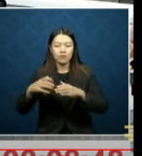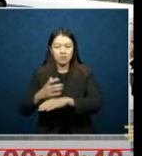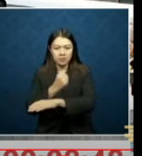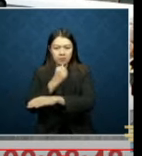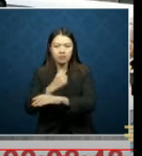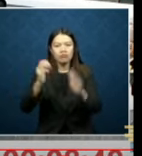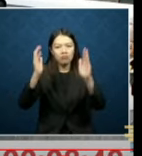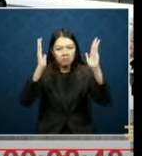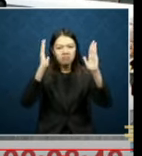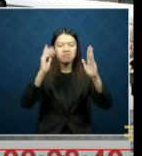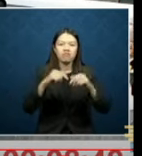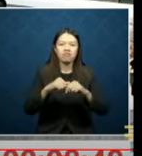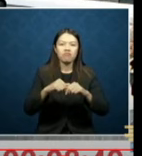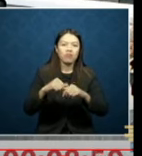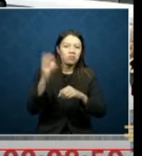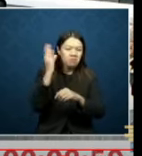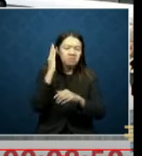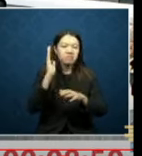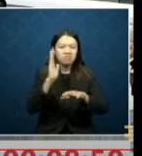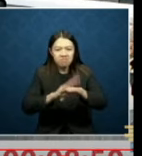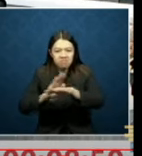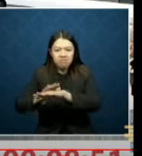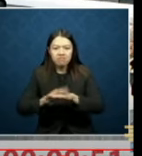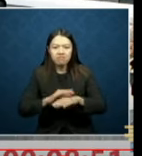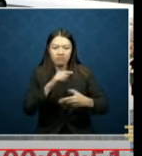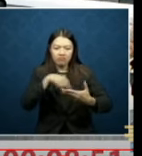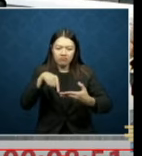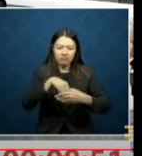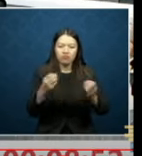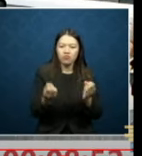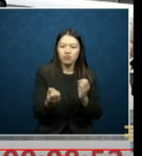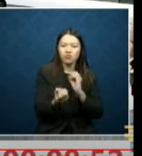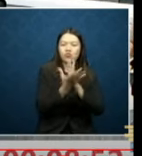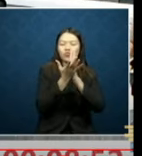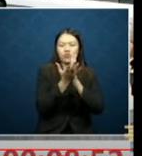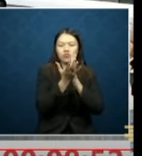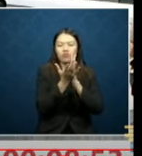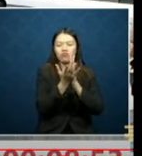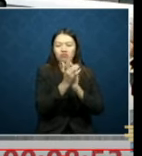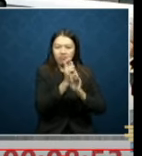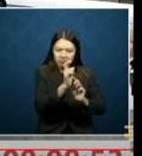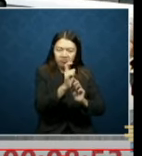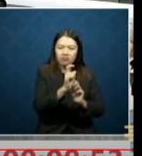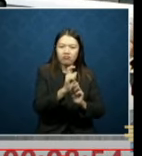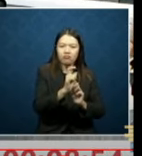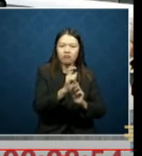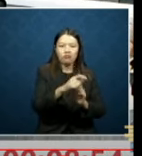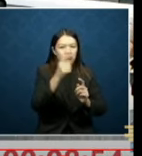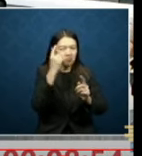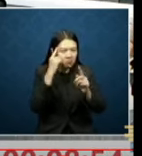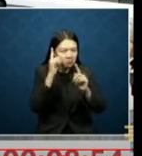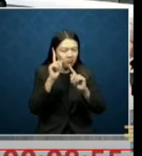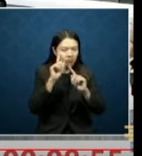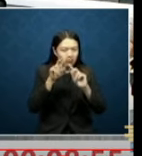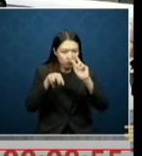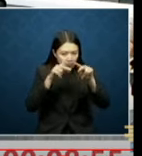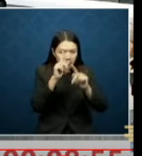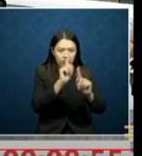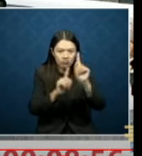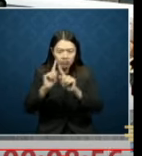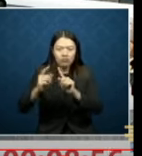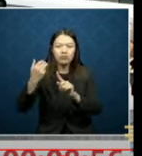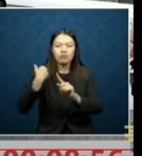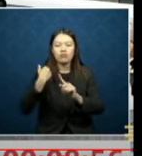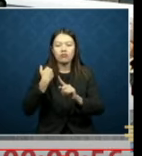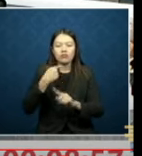กาศโฆษณาหาเสียงที่มีได้วิเคราะห์ผลกระทบความคุ้มค่าและความเสี่ยงอย่างรอบด้านประกอบกับพระ